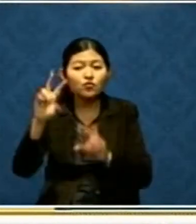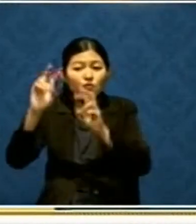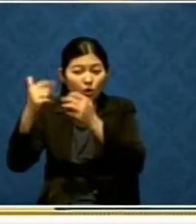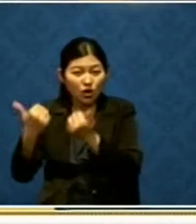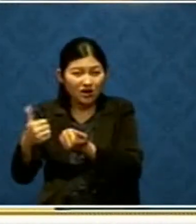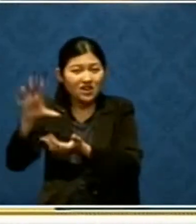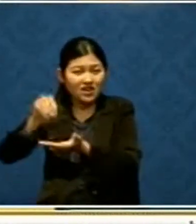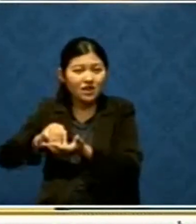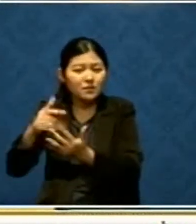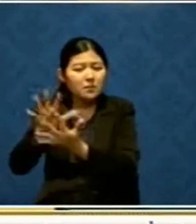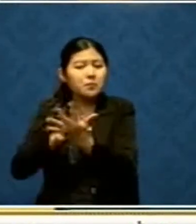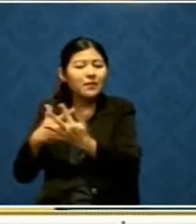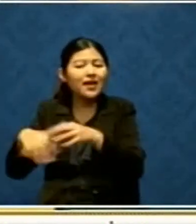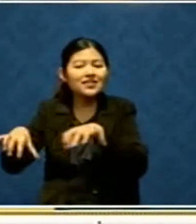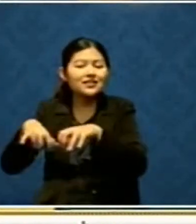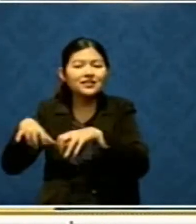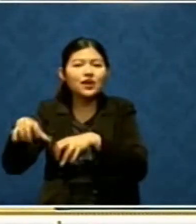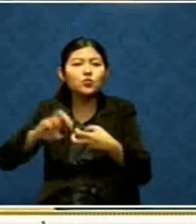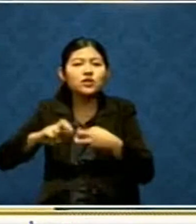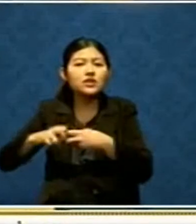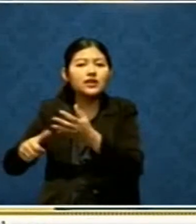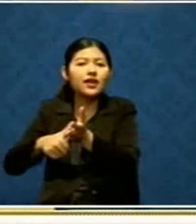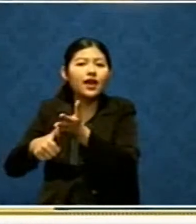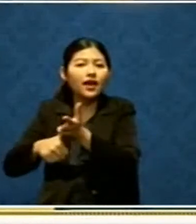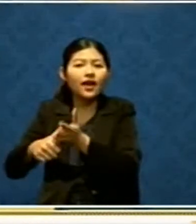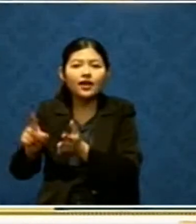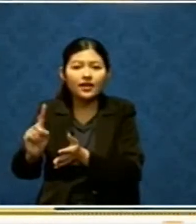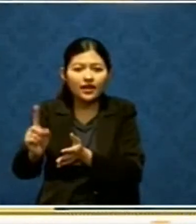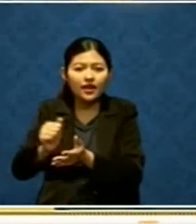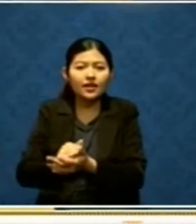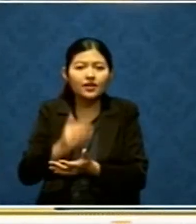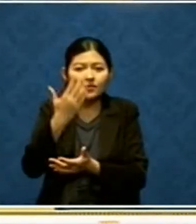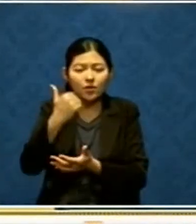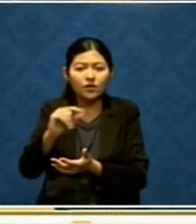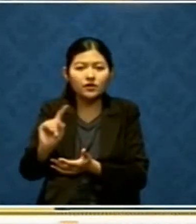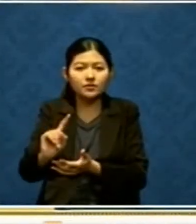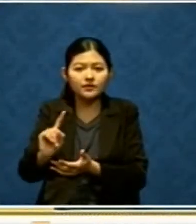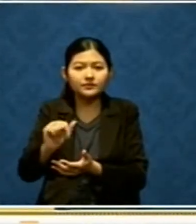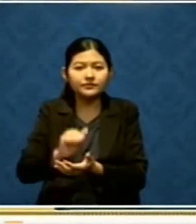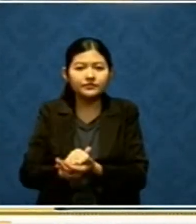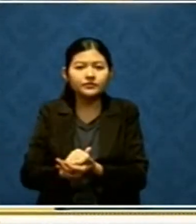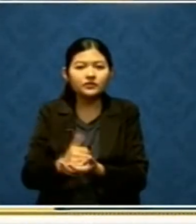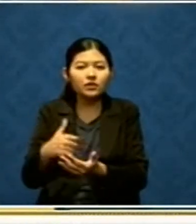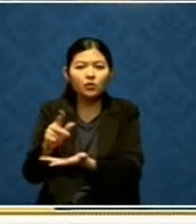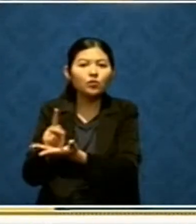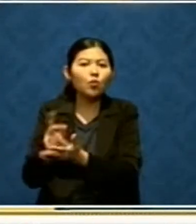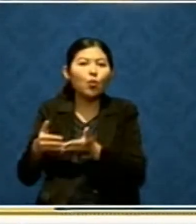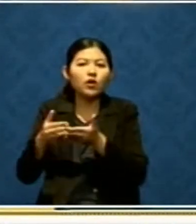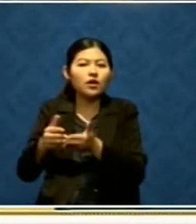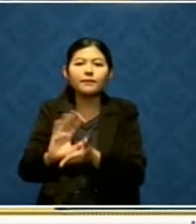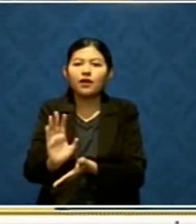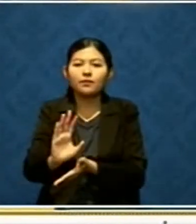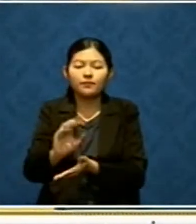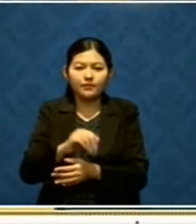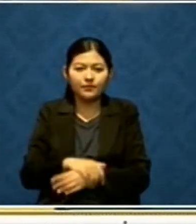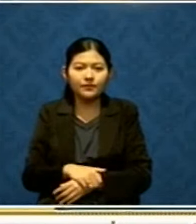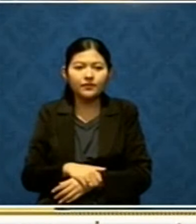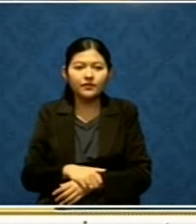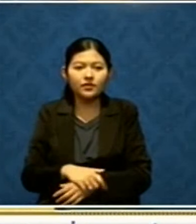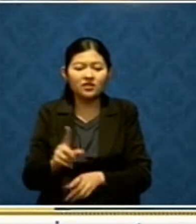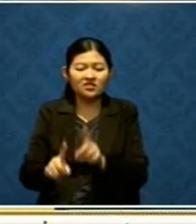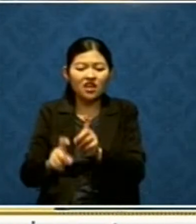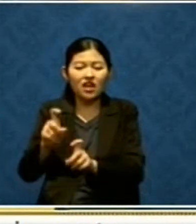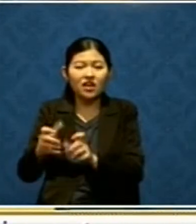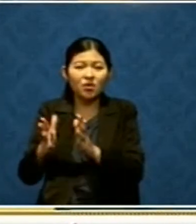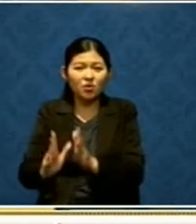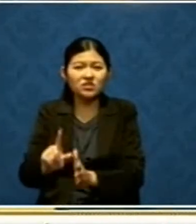วก็มีแผนยังไงครับจะจัดการเรื่องนี้ยังไงครับเพราะมีท่านมีแนวโน้มว่าจะไม่กู้เรือนะครับดูแล้วเนี่ยตายไป24ค